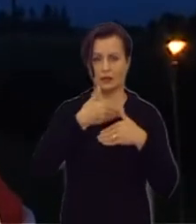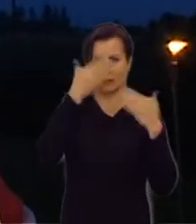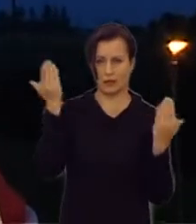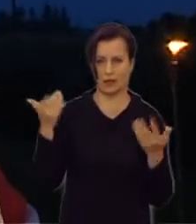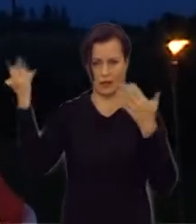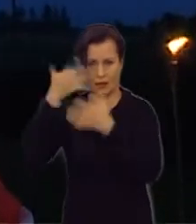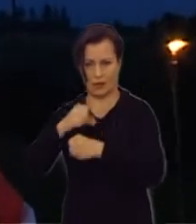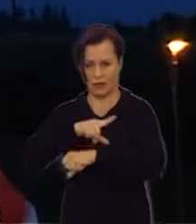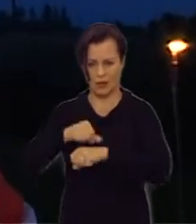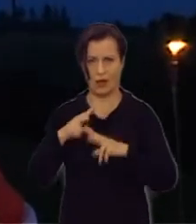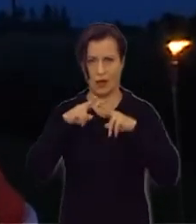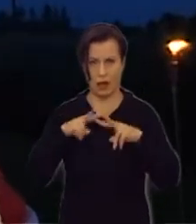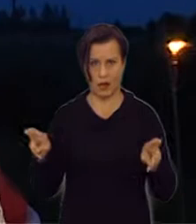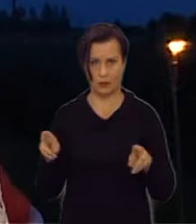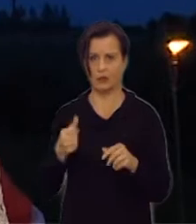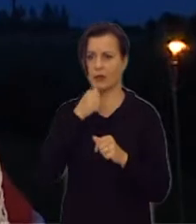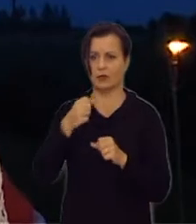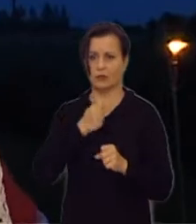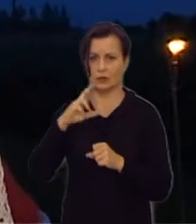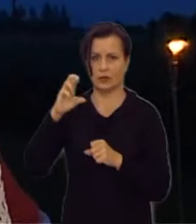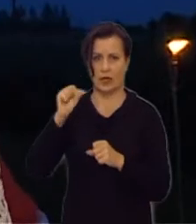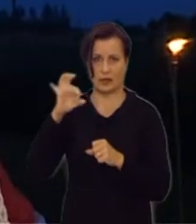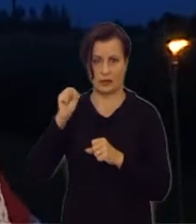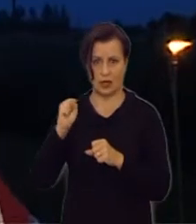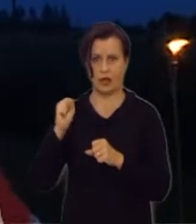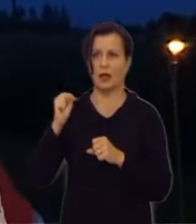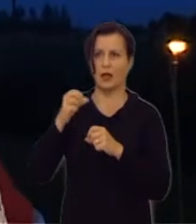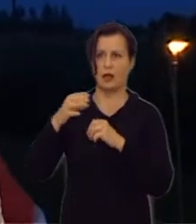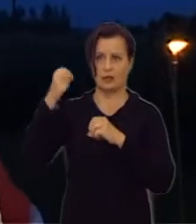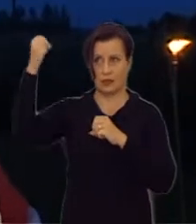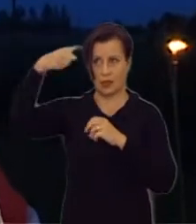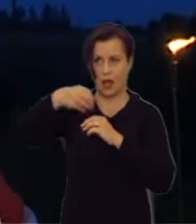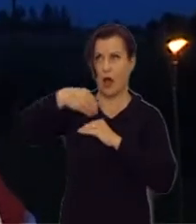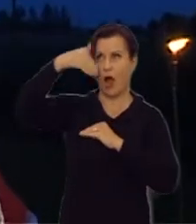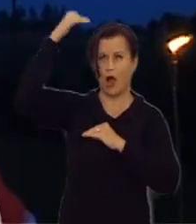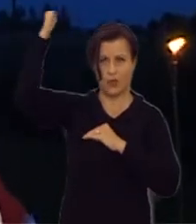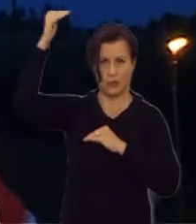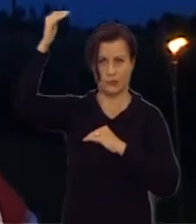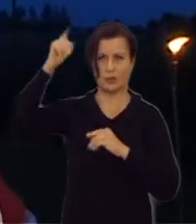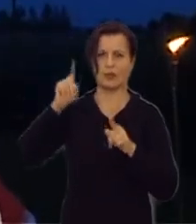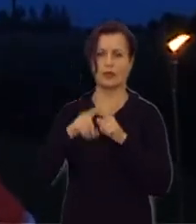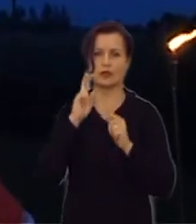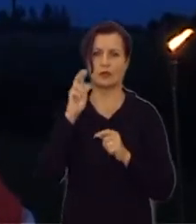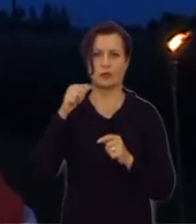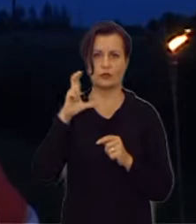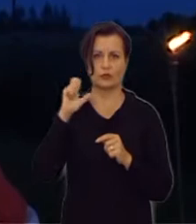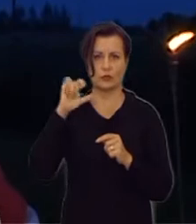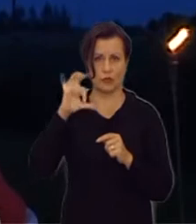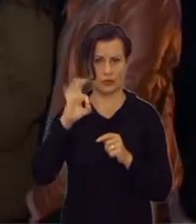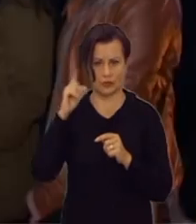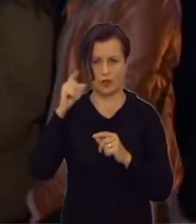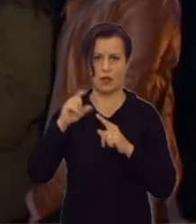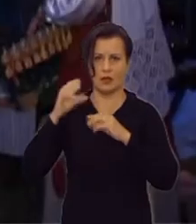rasas, kai aukščiausiai saulė, ir turime kūčias, kai žemiausiai, reiškia, kaip ir saulės